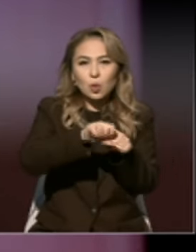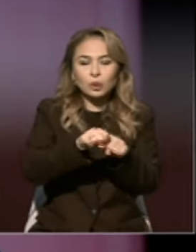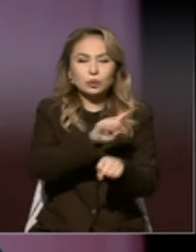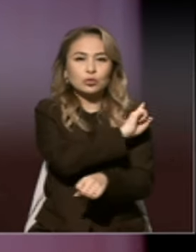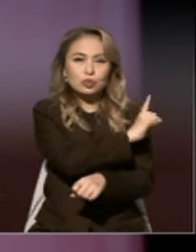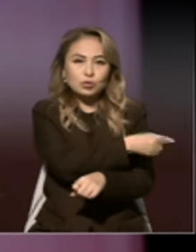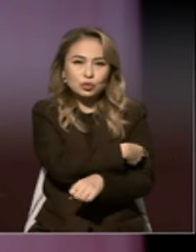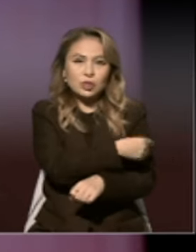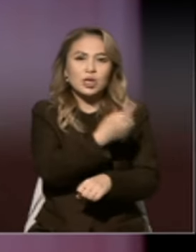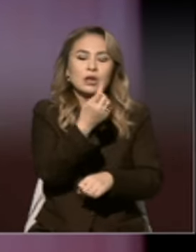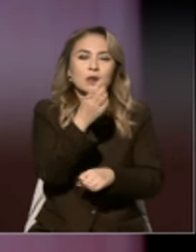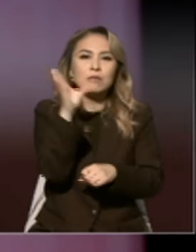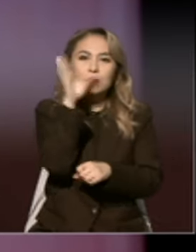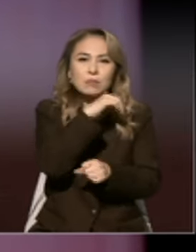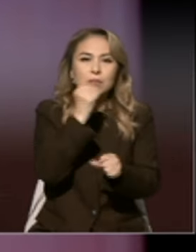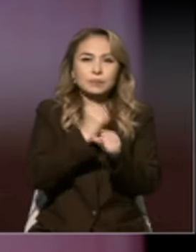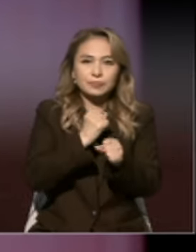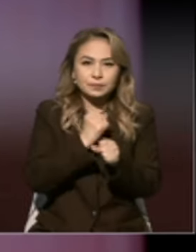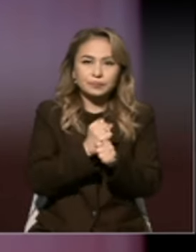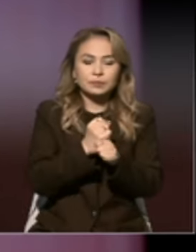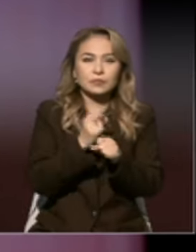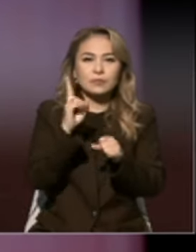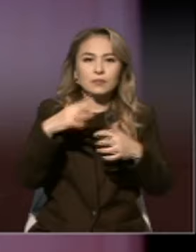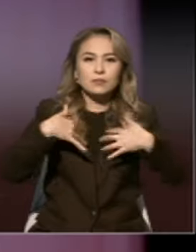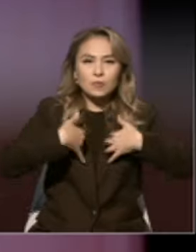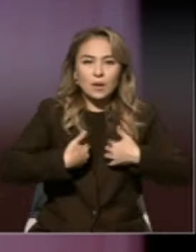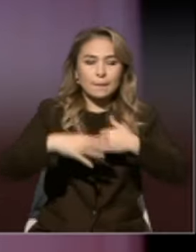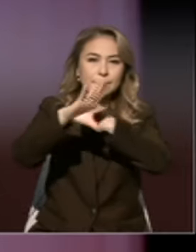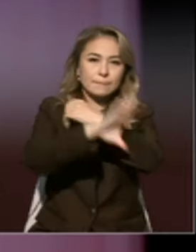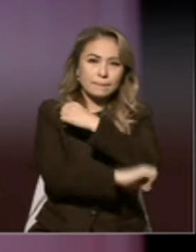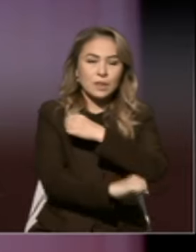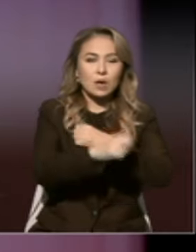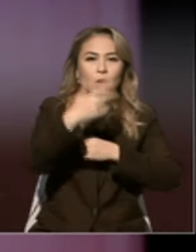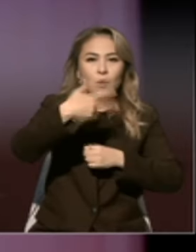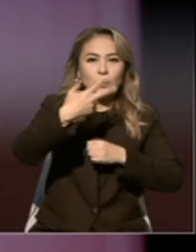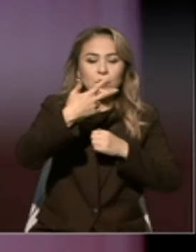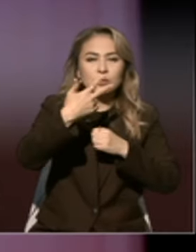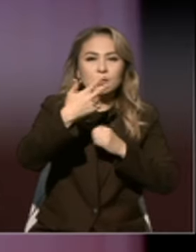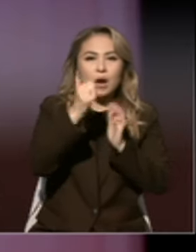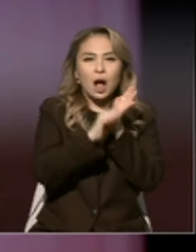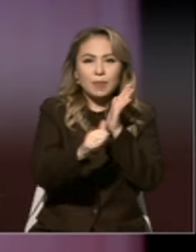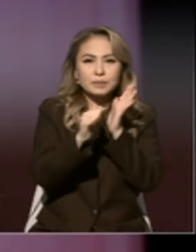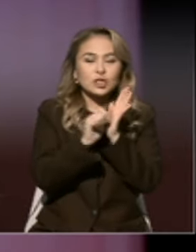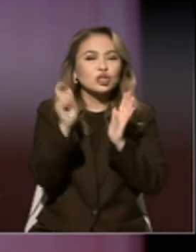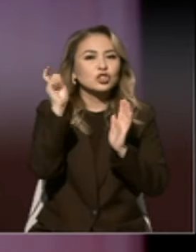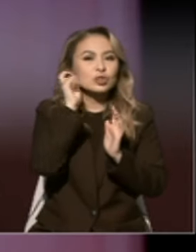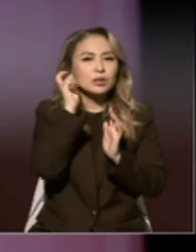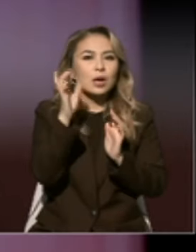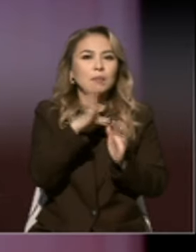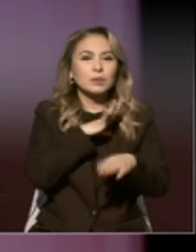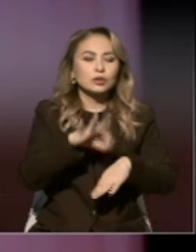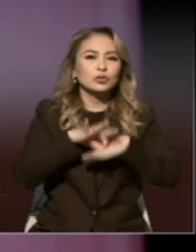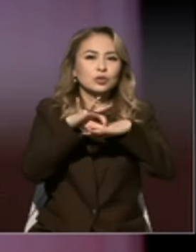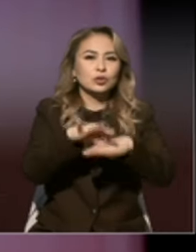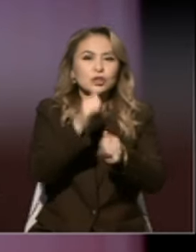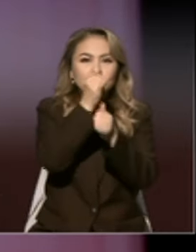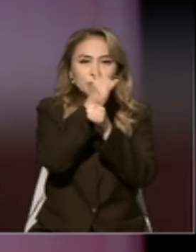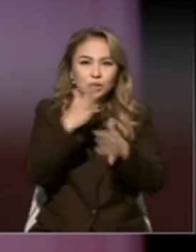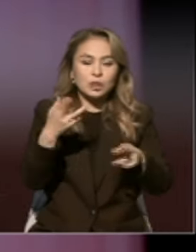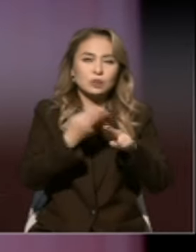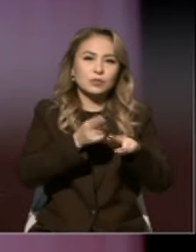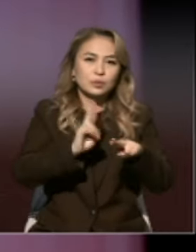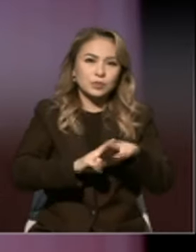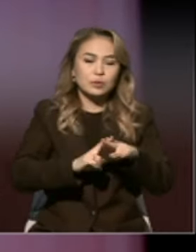күшке ұстап беретінін есептейді. Өкінішке орай соңғы 30-60 жылда ол жүргізілмей жатыр. Мен